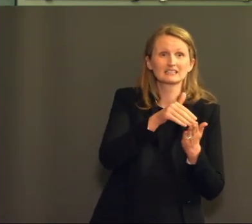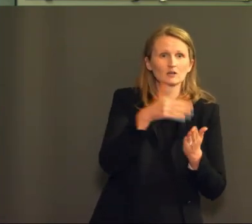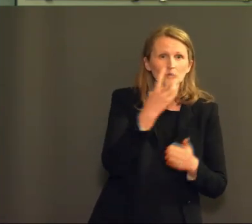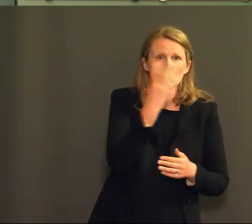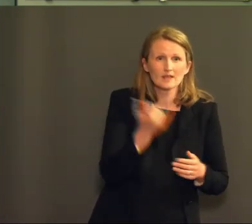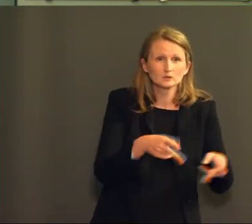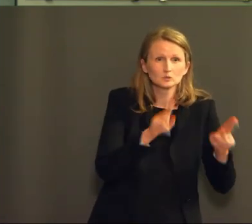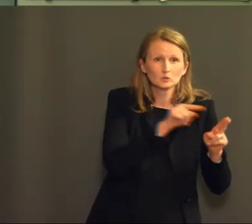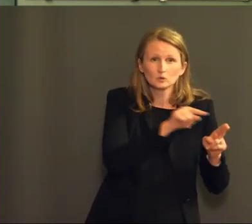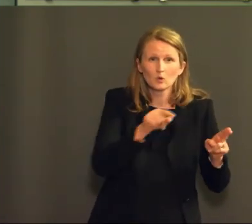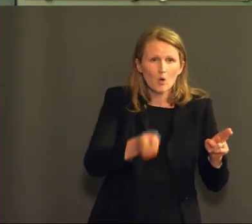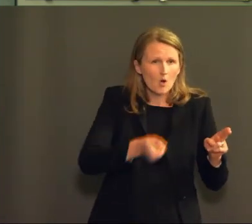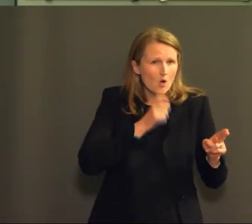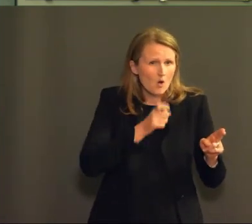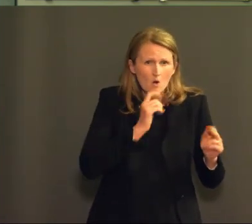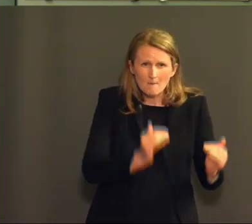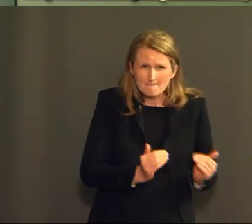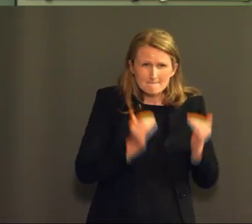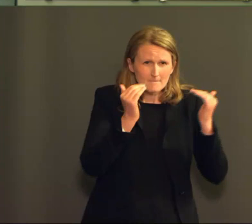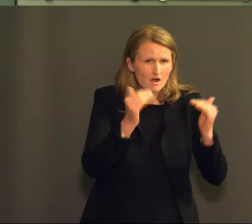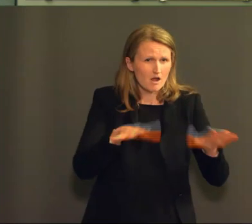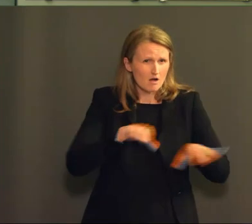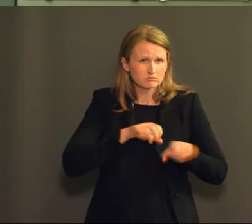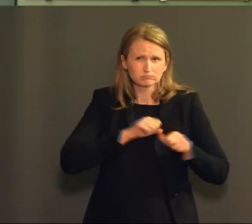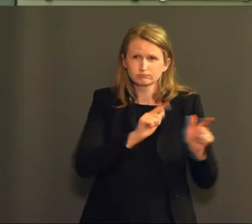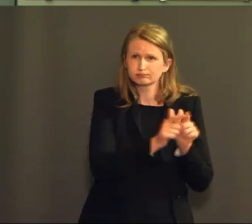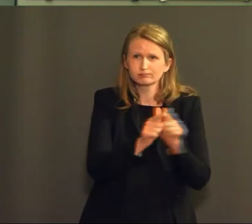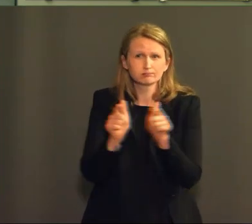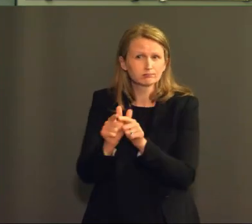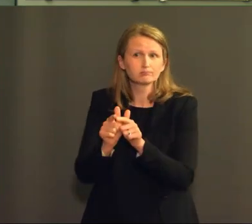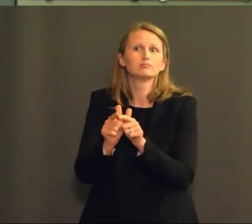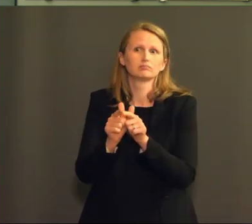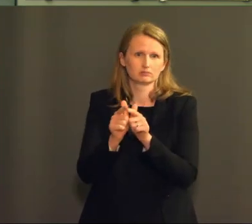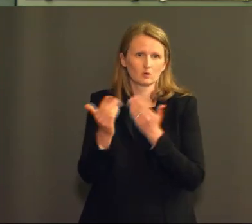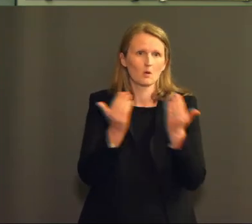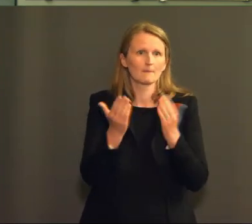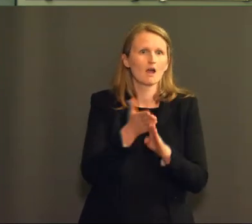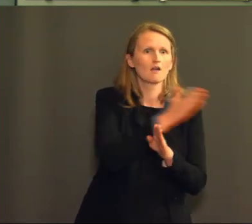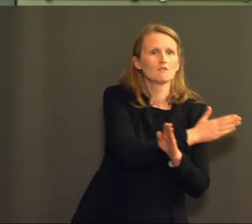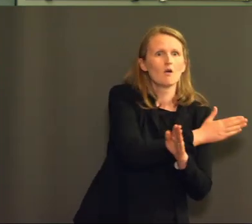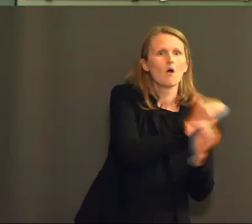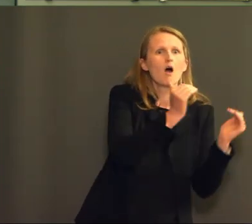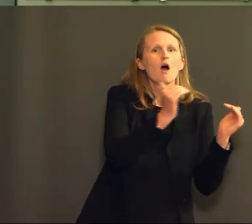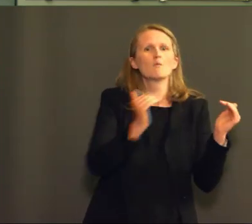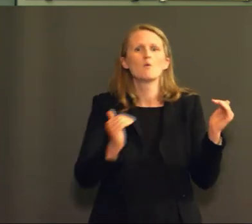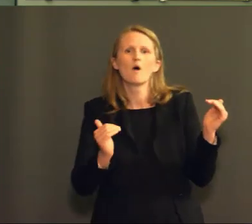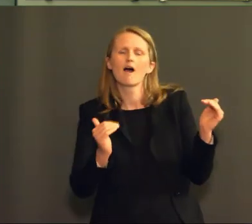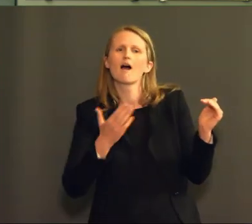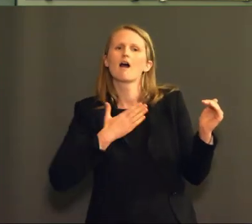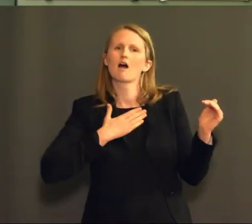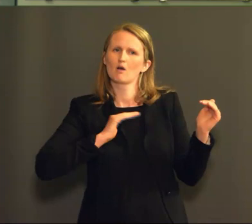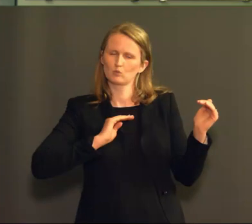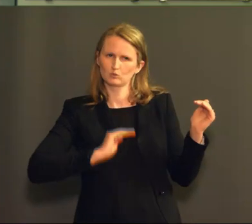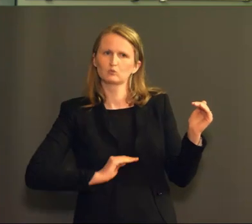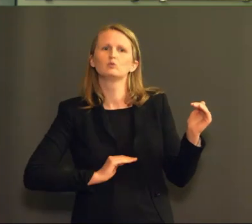semaine précédente. Depuis, les chiffres quotidiens sont de nouveau moins élevés que la semaine d'avant, ce qui nous fait